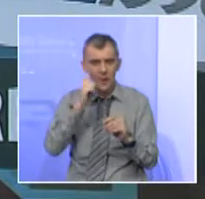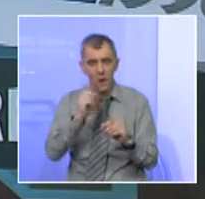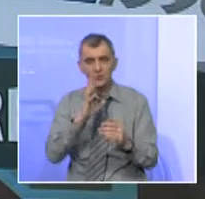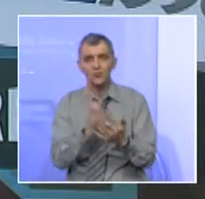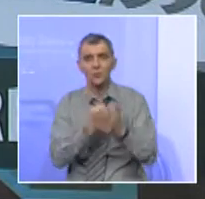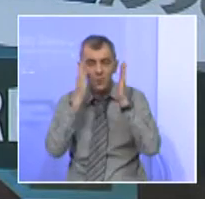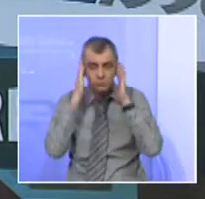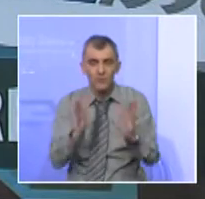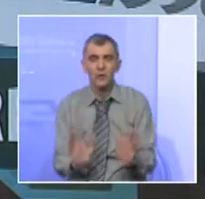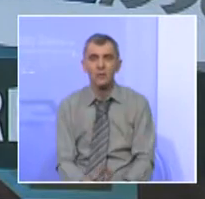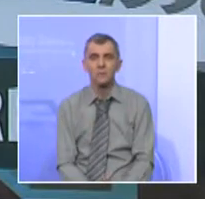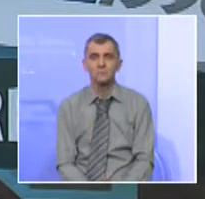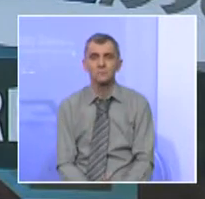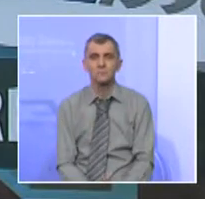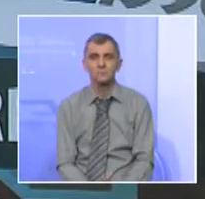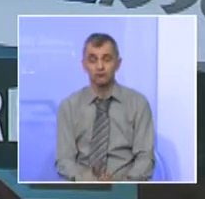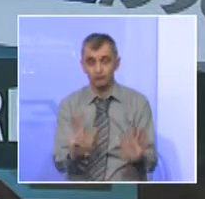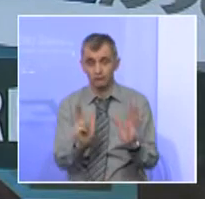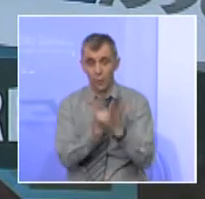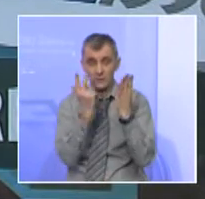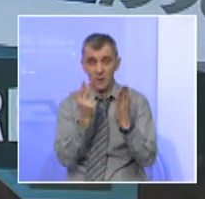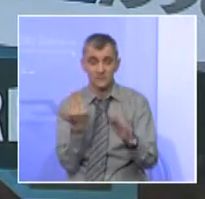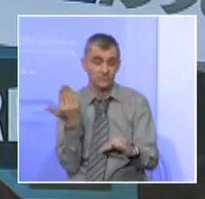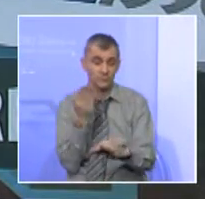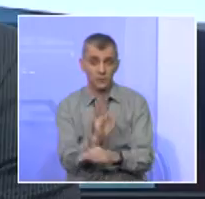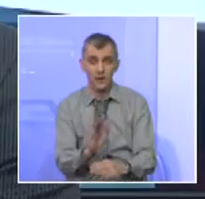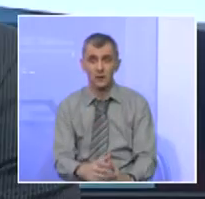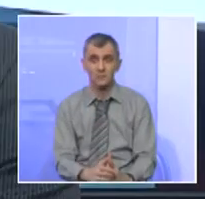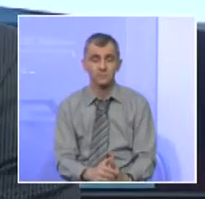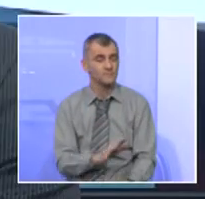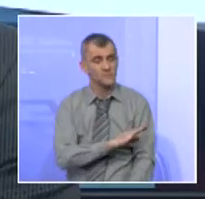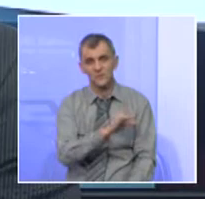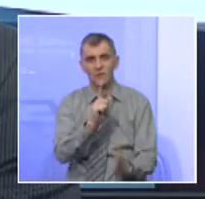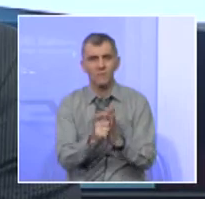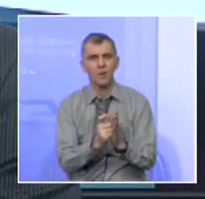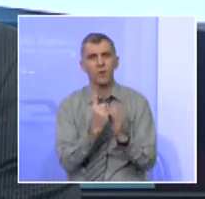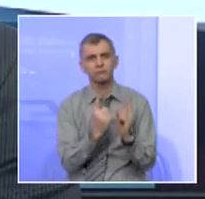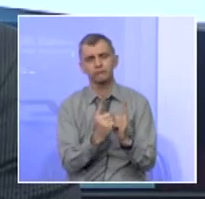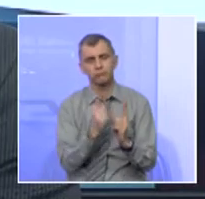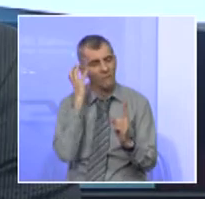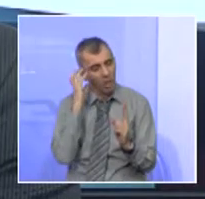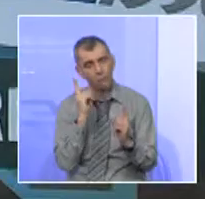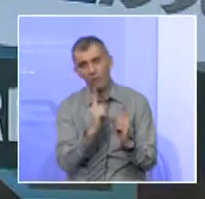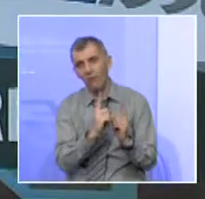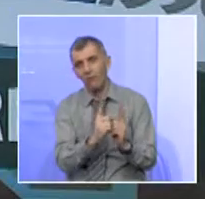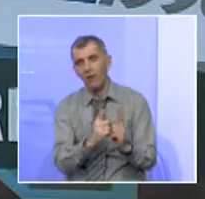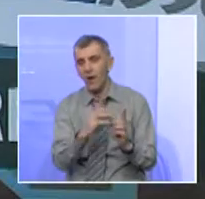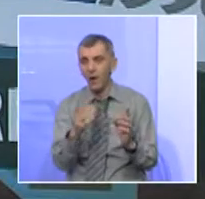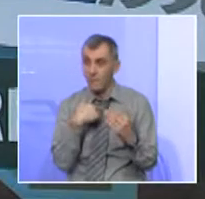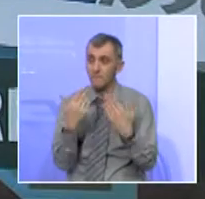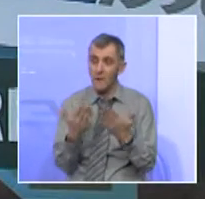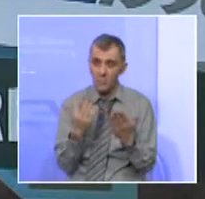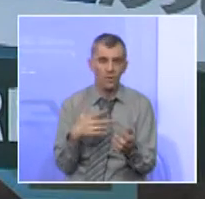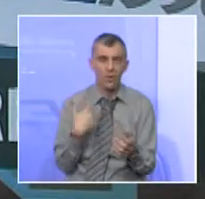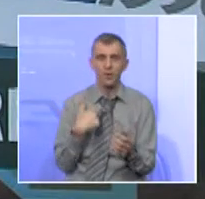povjerenje. 18 poslanika. I da sve vrijeme ostaje dotadašnja vlada na vlasti. I postupala bi u